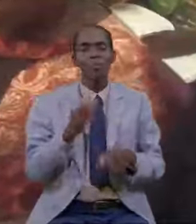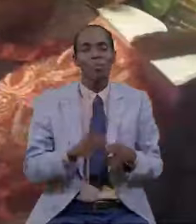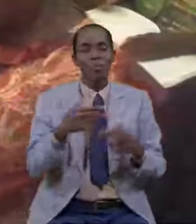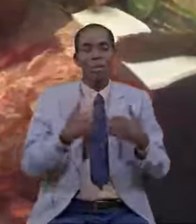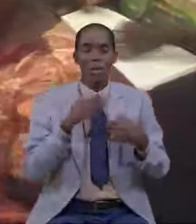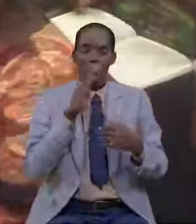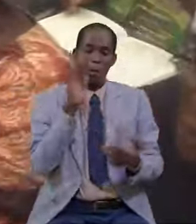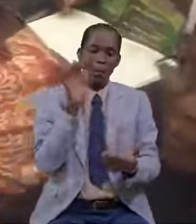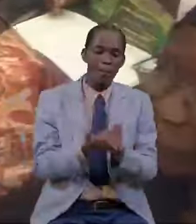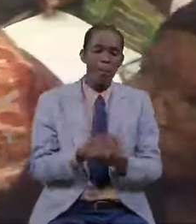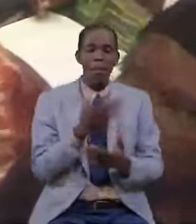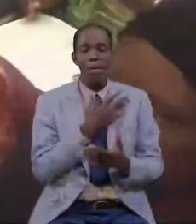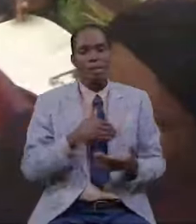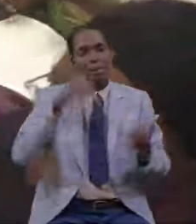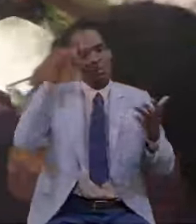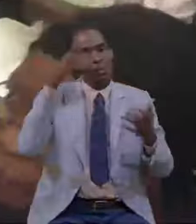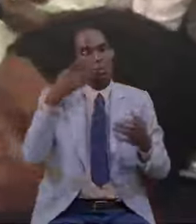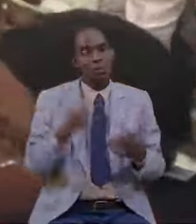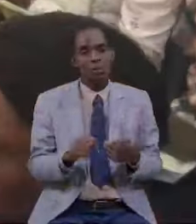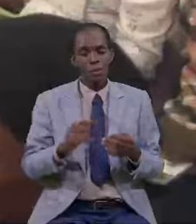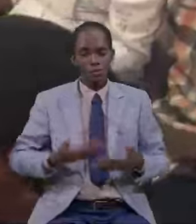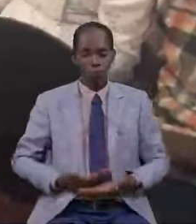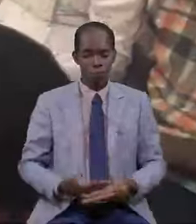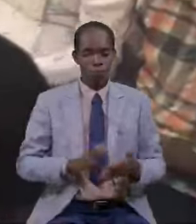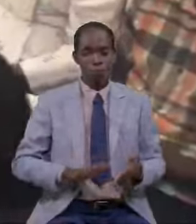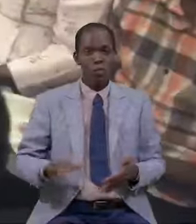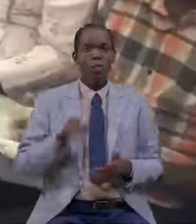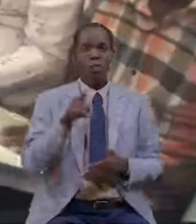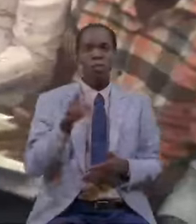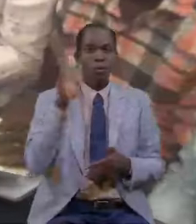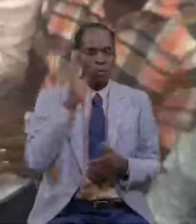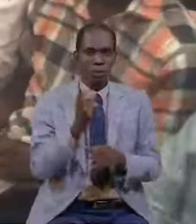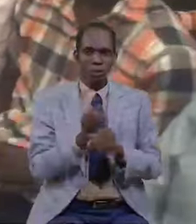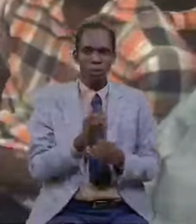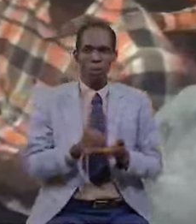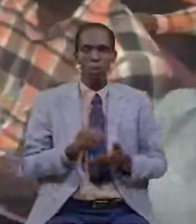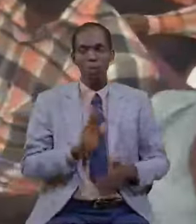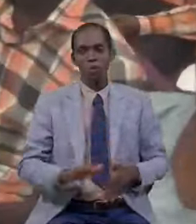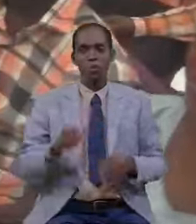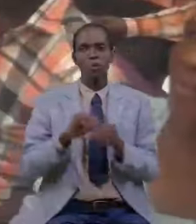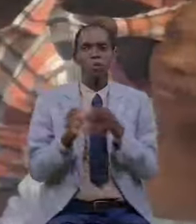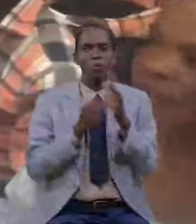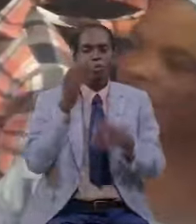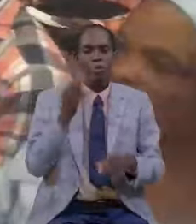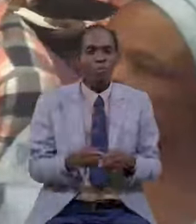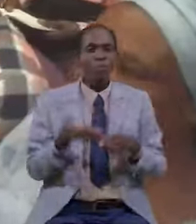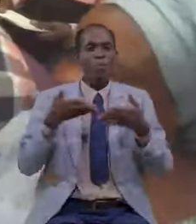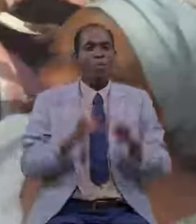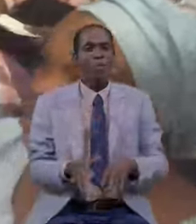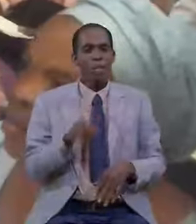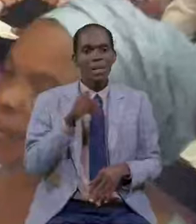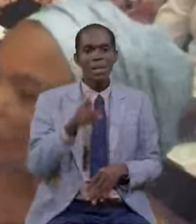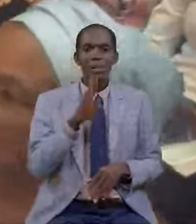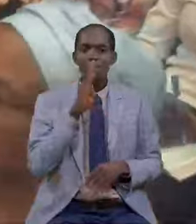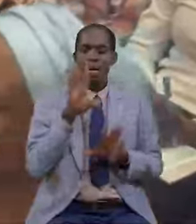mariés, vous cherchez le fruit des entrailles ce soir. Soyez bénis des enfants miracles. Qu'il soit agréable